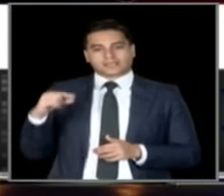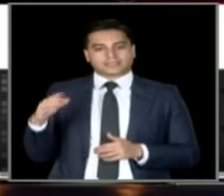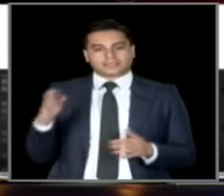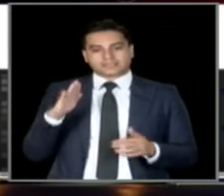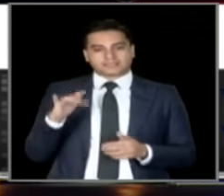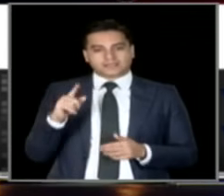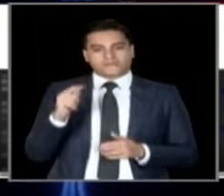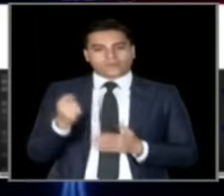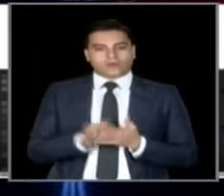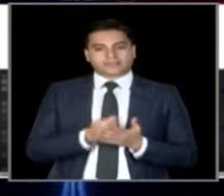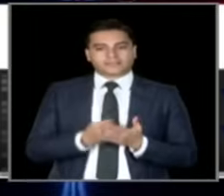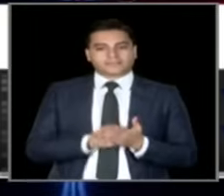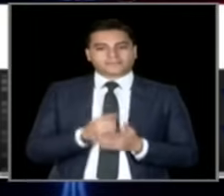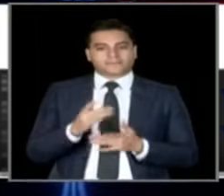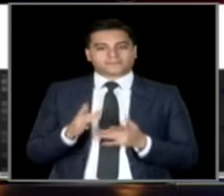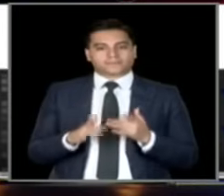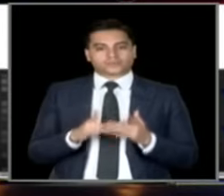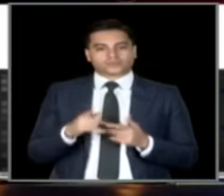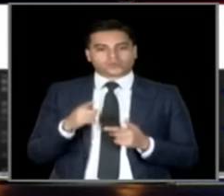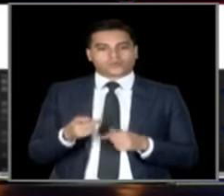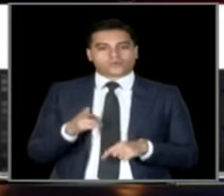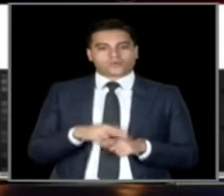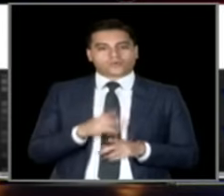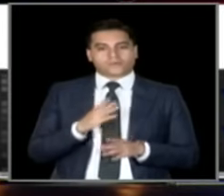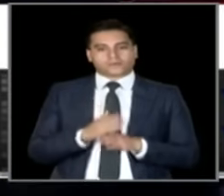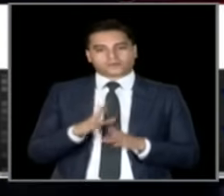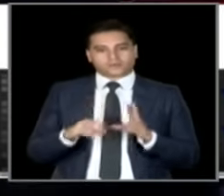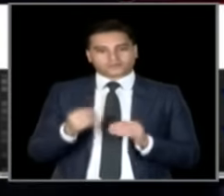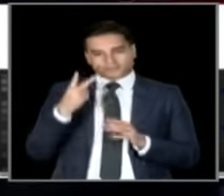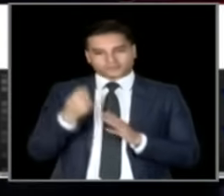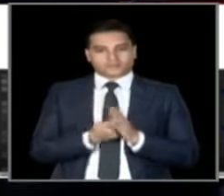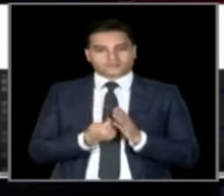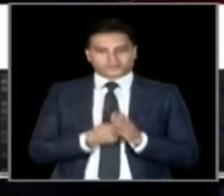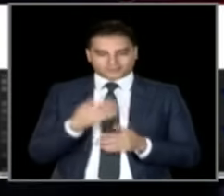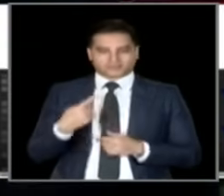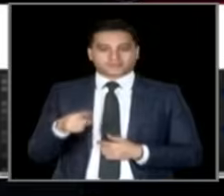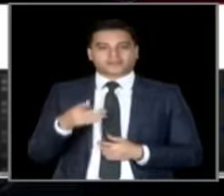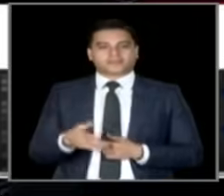كتب سيناريو المسلسل وهو اللي كتب الرواية. إجابة صحيحة.